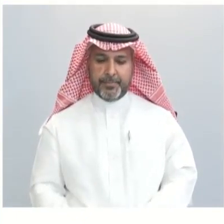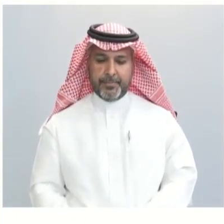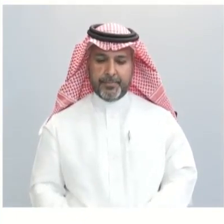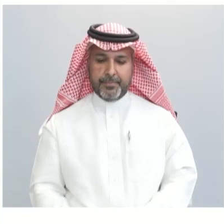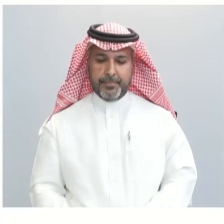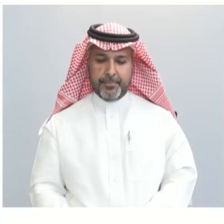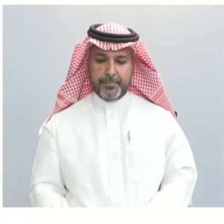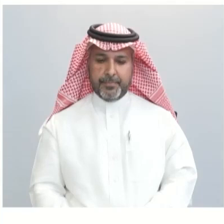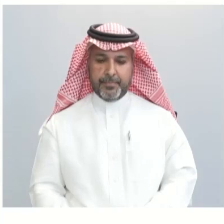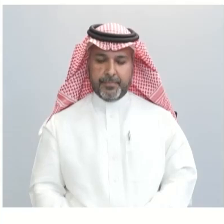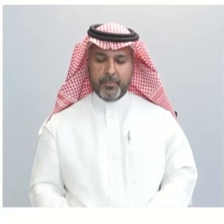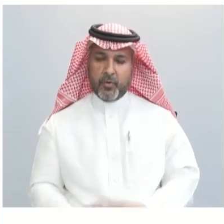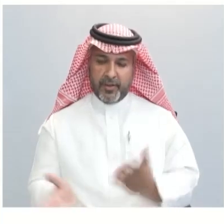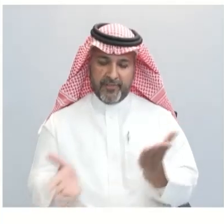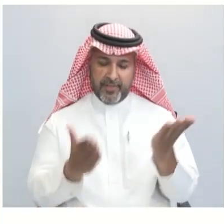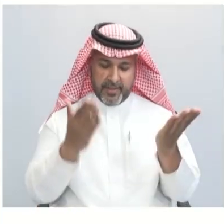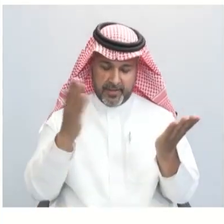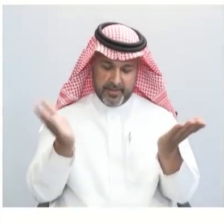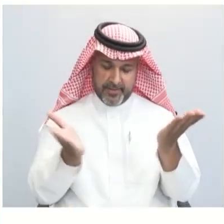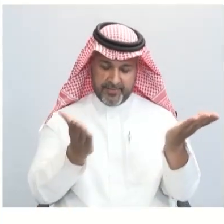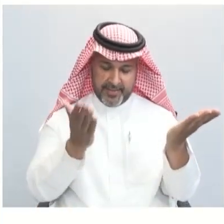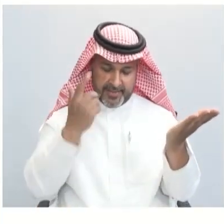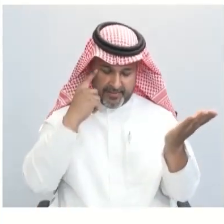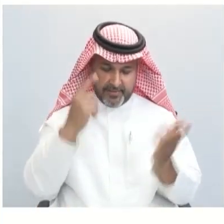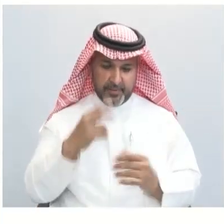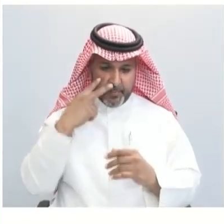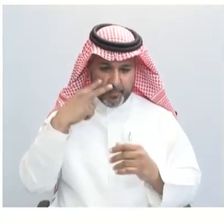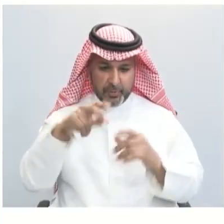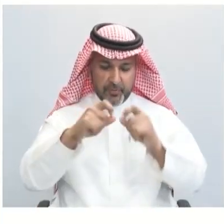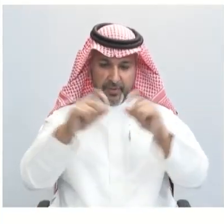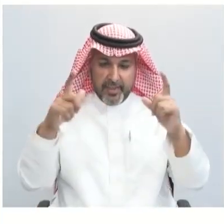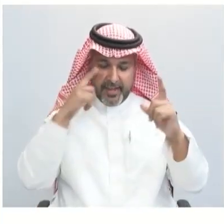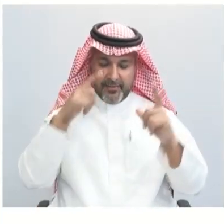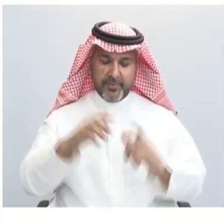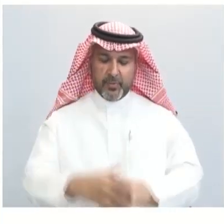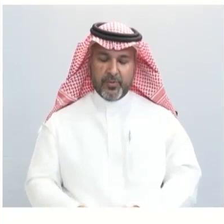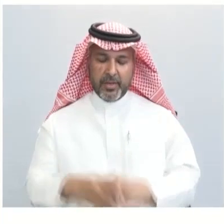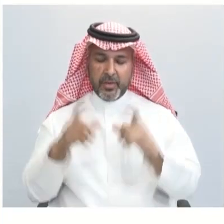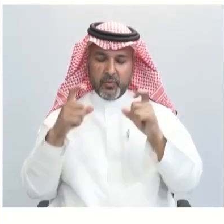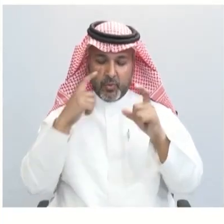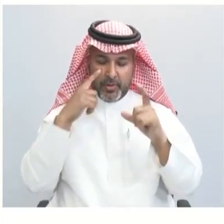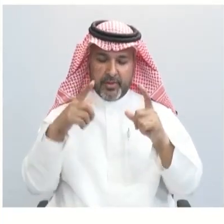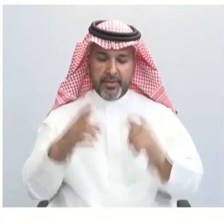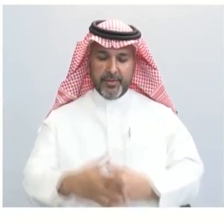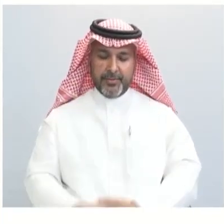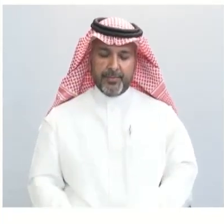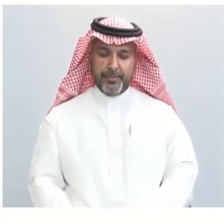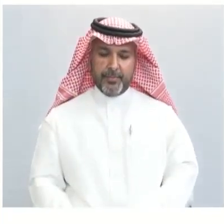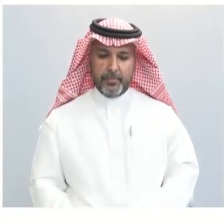الآن نختار ليتس جو ليظهر الموقع بهذا الشكل في منصة الميل تشيمب.